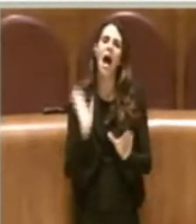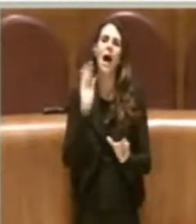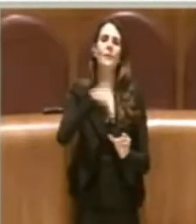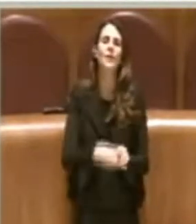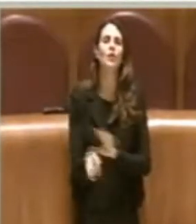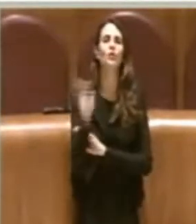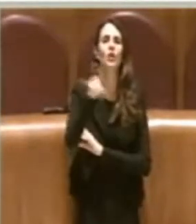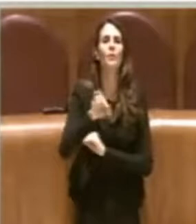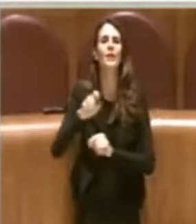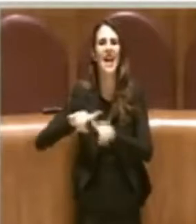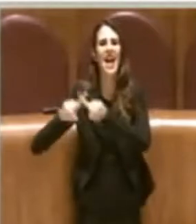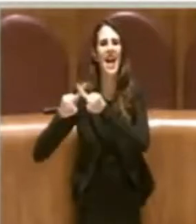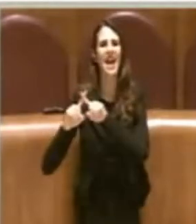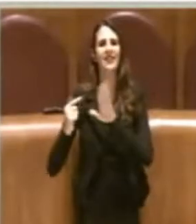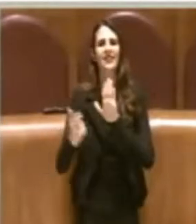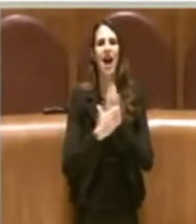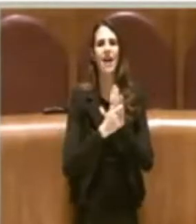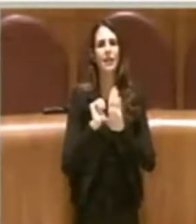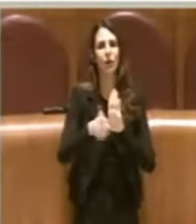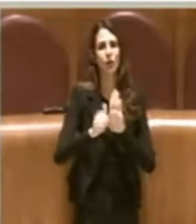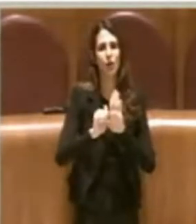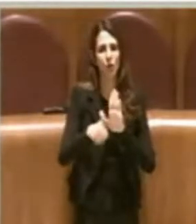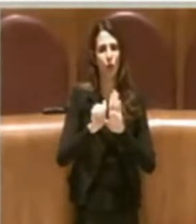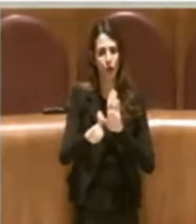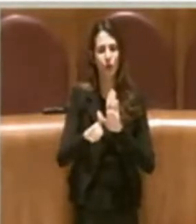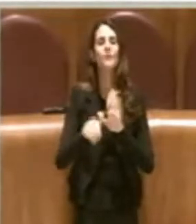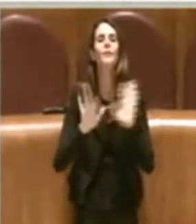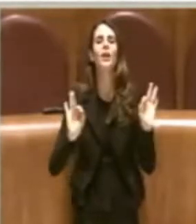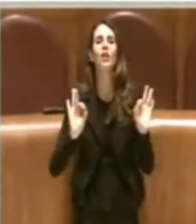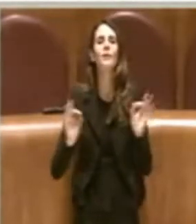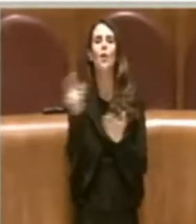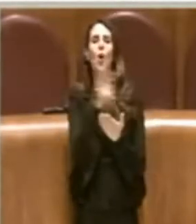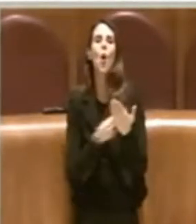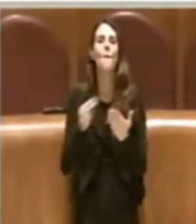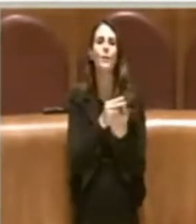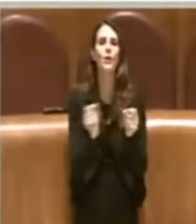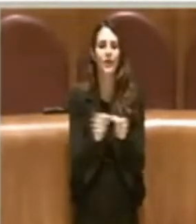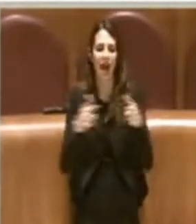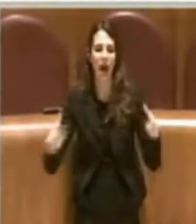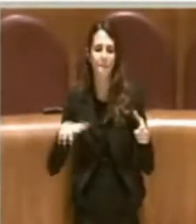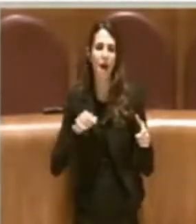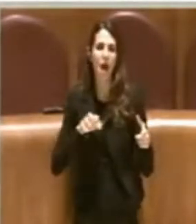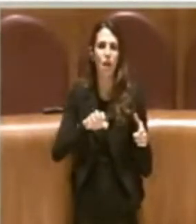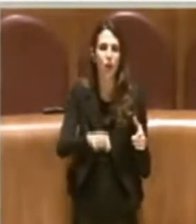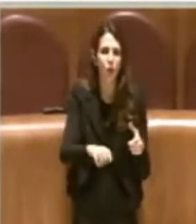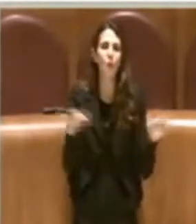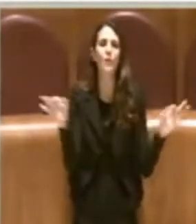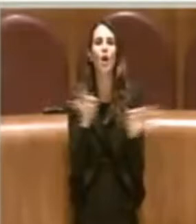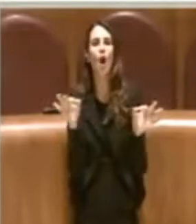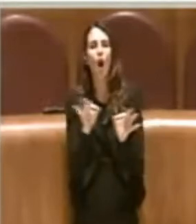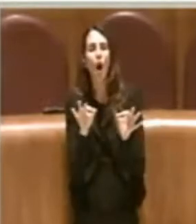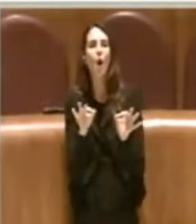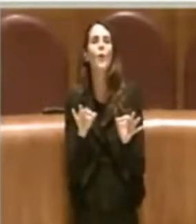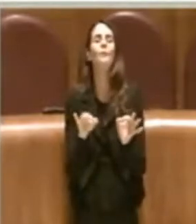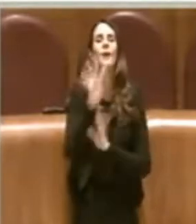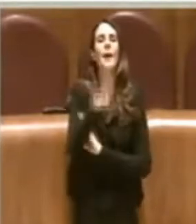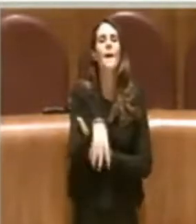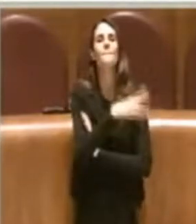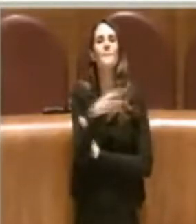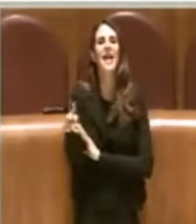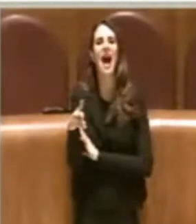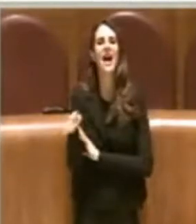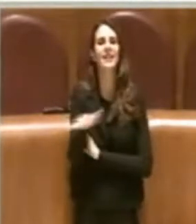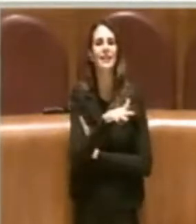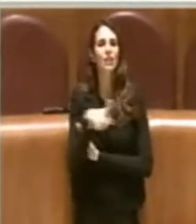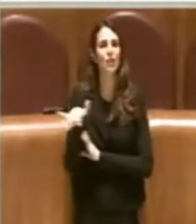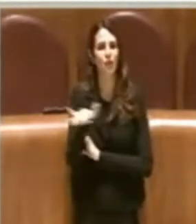articoli 11, cosiddetti PRU, programmi di recupero urbano, ex articoli 2 come i PRIU, i piani di zona, accordi